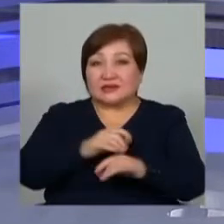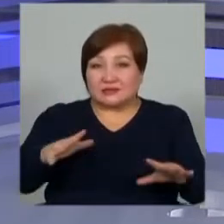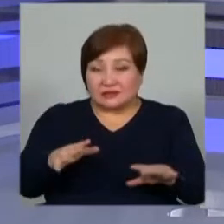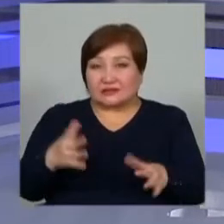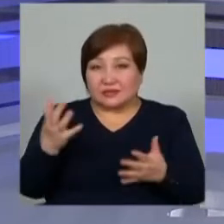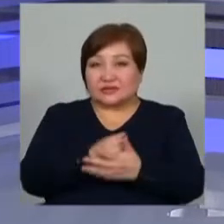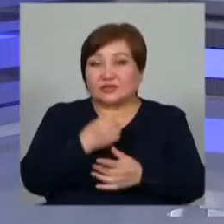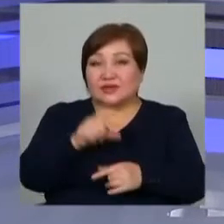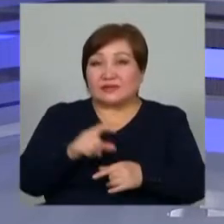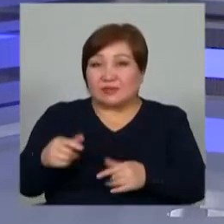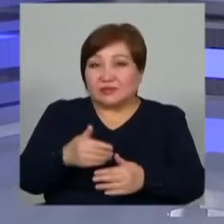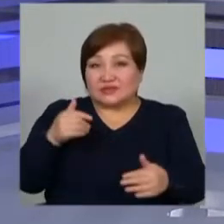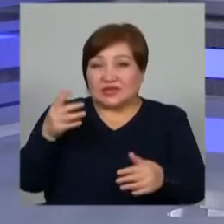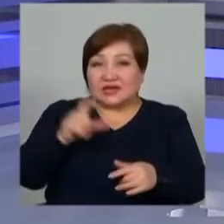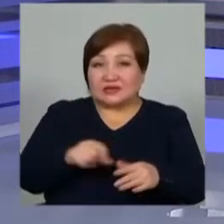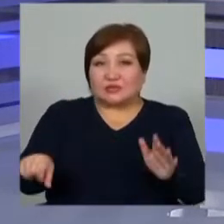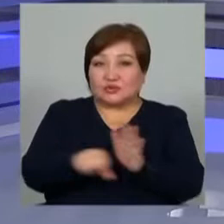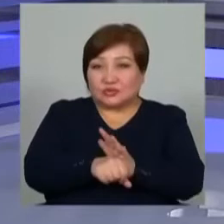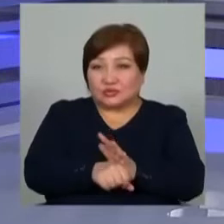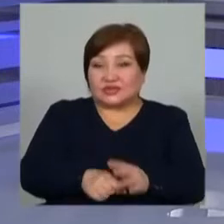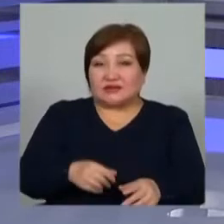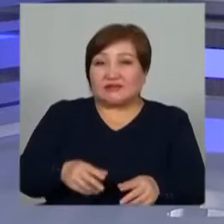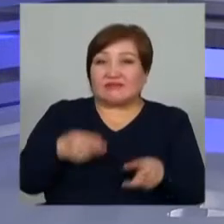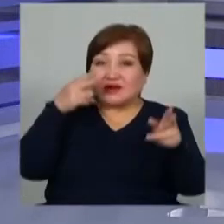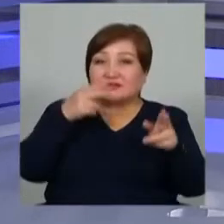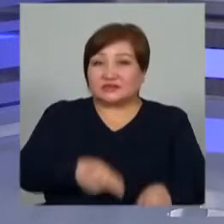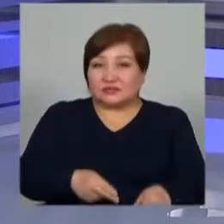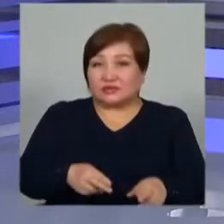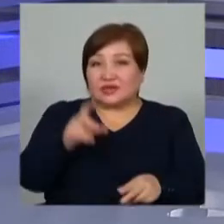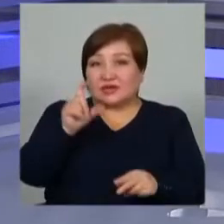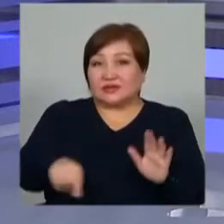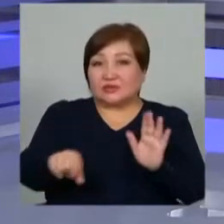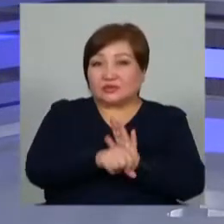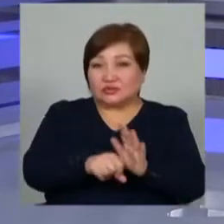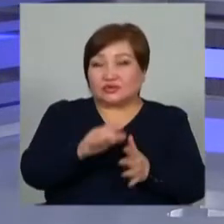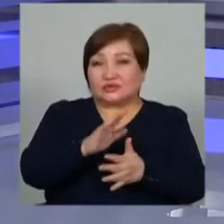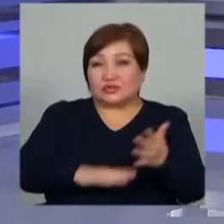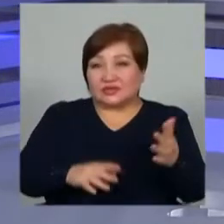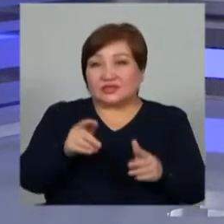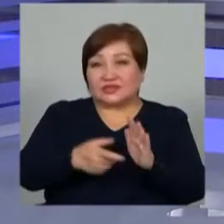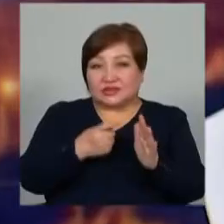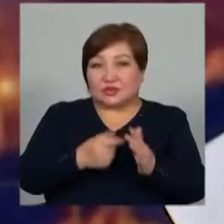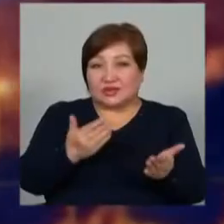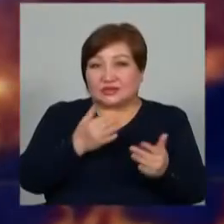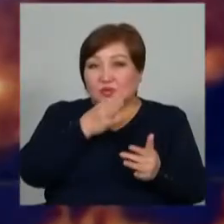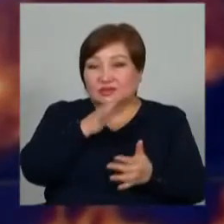өлтіргені, қарақшылық және ұрлық жасаған үшін сотталған. Қазіргі уақытта тергеу жалғасып жатыр.